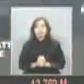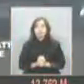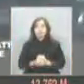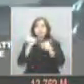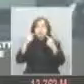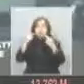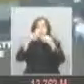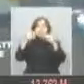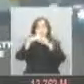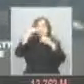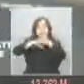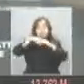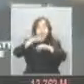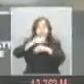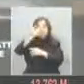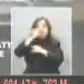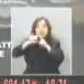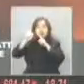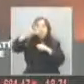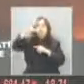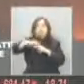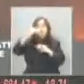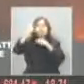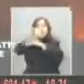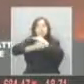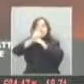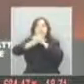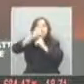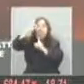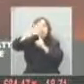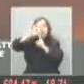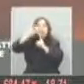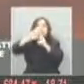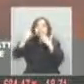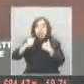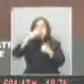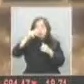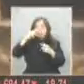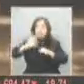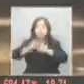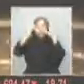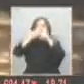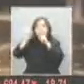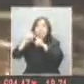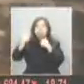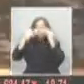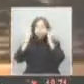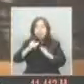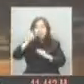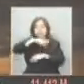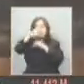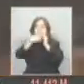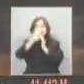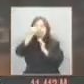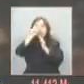กล่มมอพืนไม่ทราบฝ่ายในปากีสถานก่อเหตุยิทะลมรถโยสารทเมืองบารูชิสถานก่อนจดไฟเผา ทำใหมีผู้เสยชีวิตอย่างน้ 12